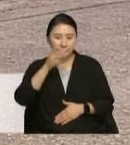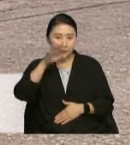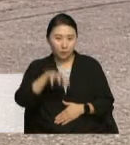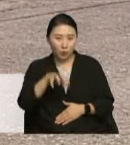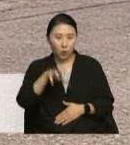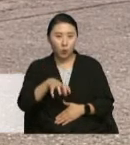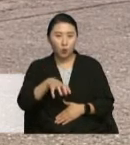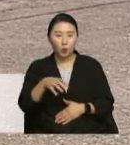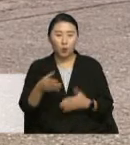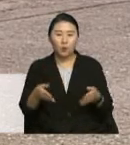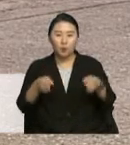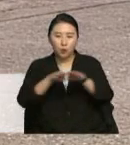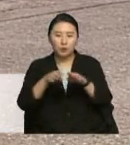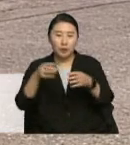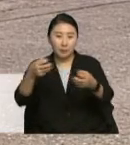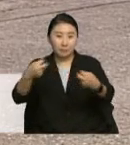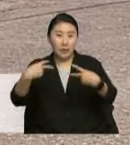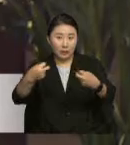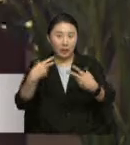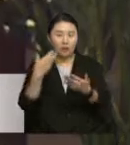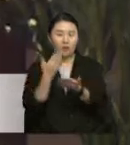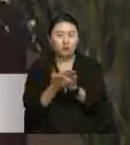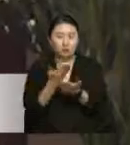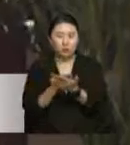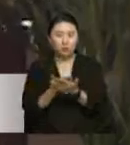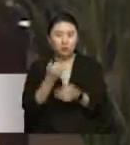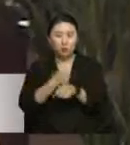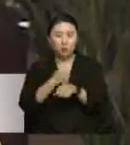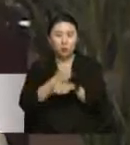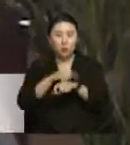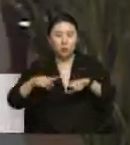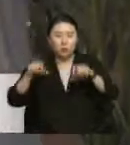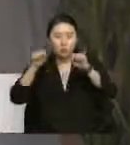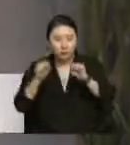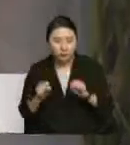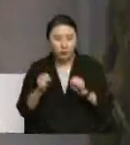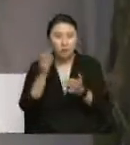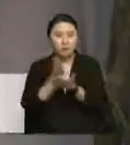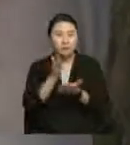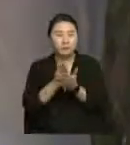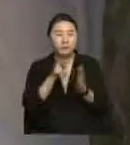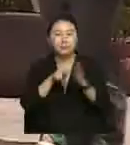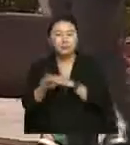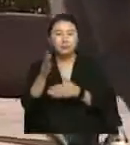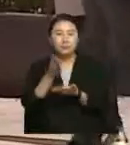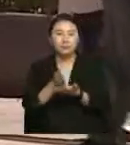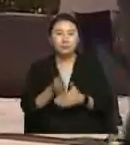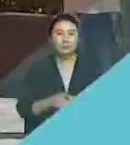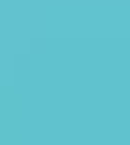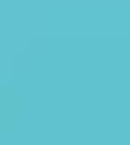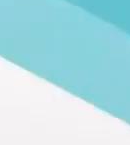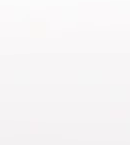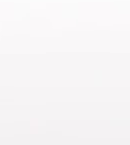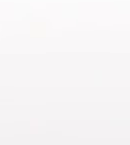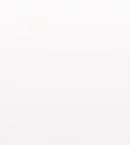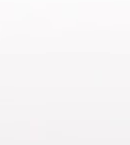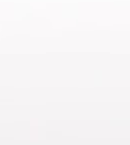등에서도 포장 주문이나 배달을 이용하고 장시간 머무르는 이를 가급적 피해 달라고 당부했습니다